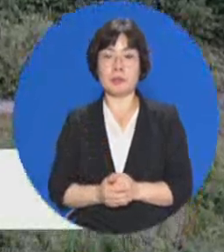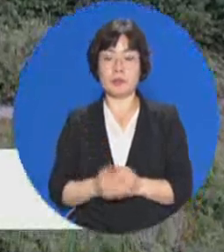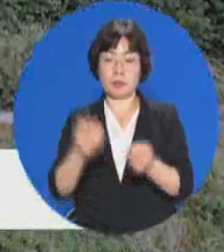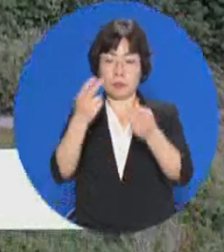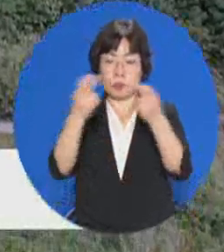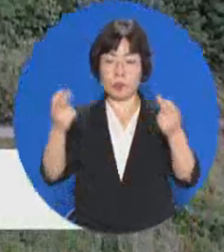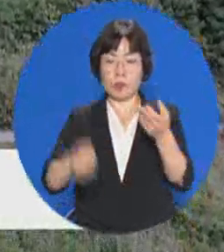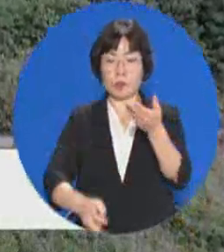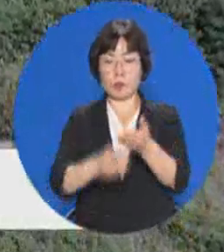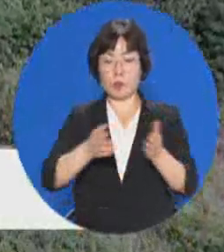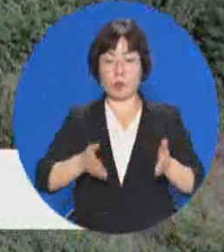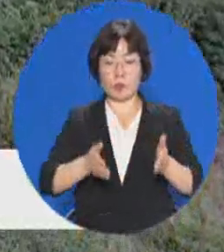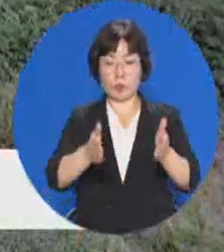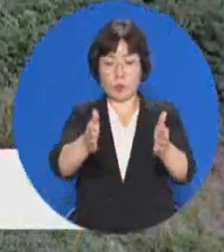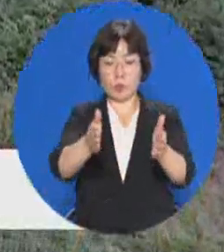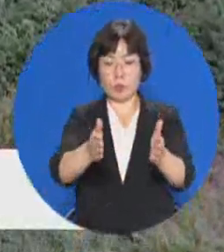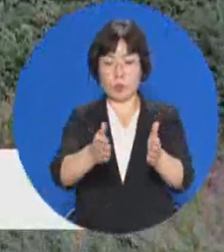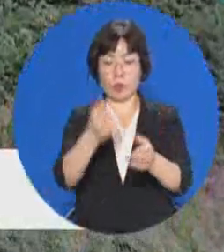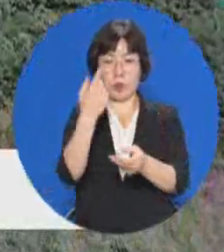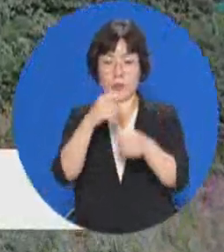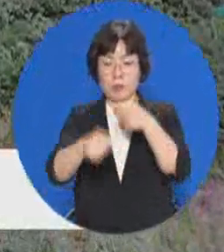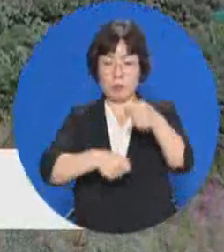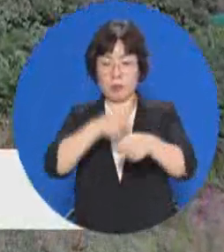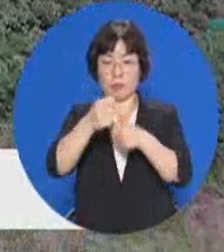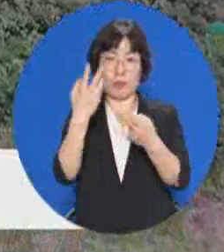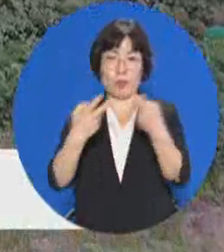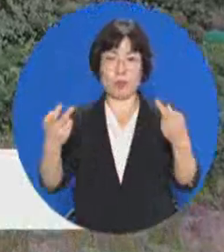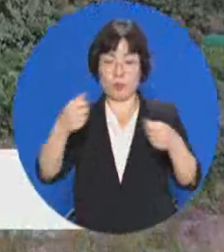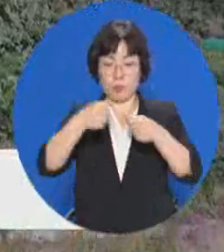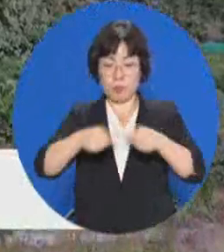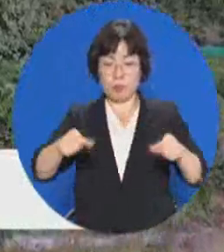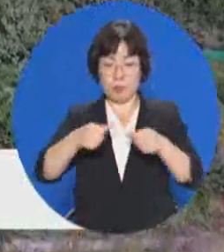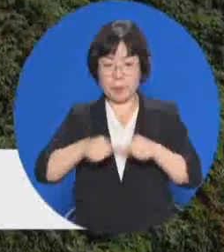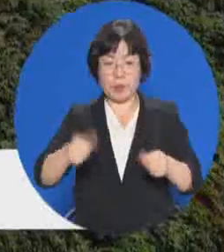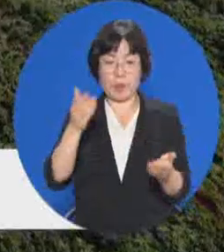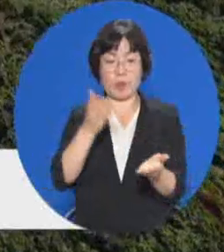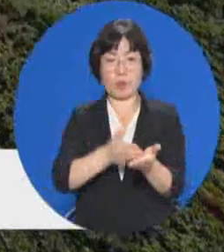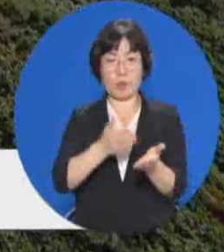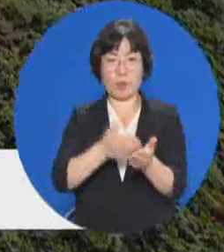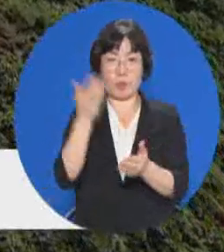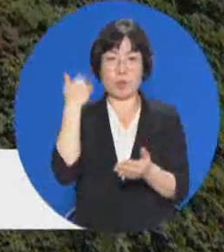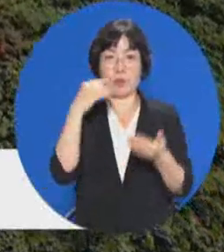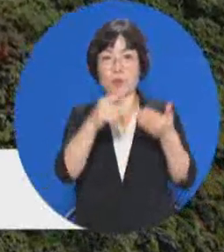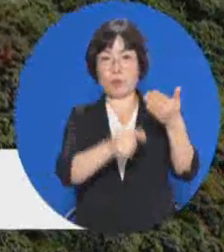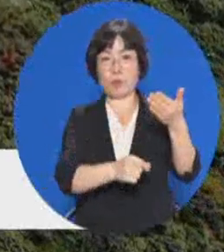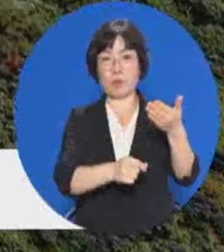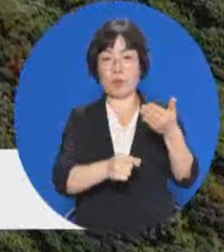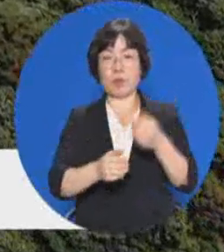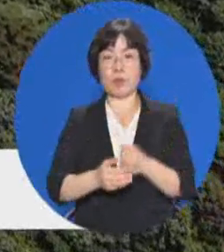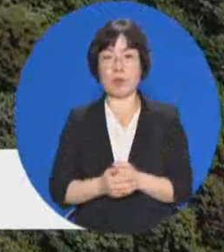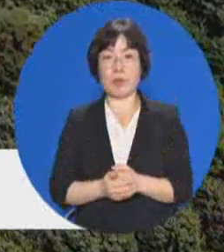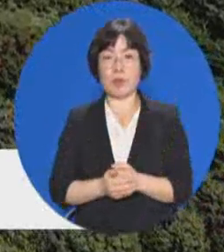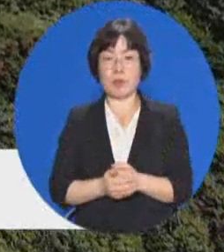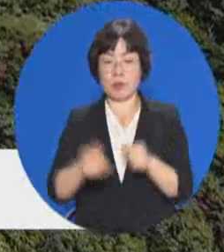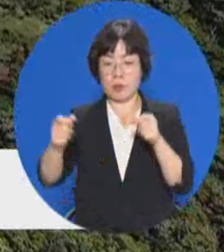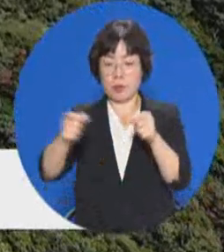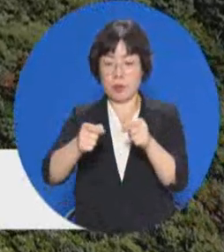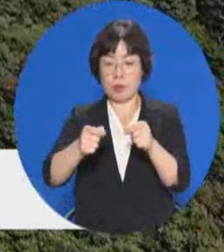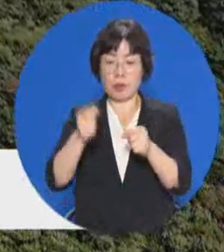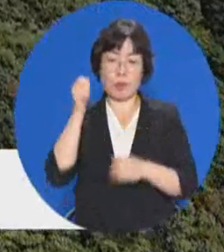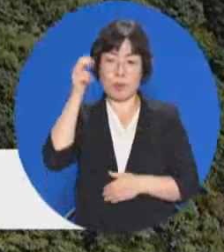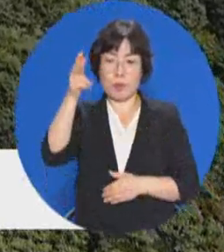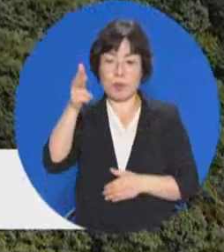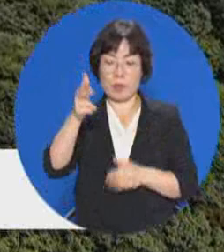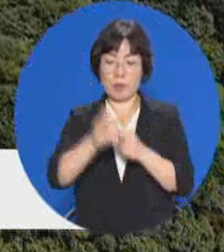산중 불법 도로를 위해 무차별적으로 숲을 훼손한 현장이 보도된 건 지난 9월. 인근 리조트